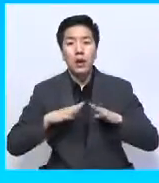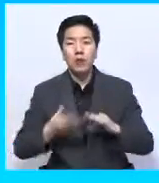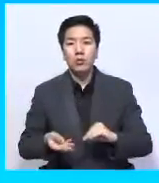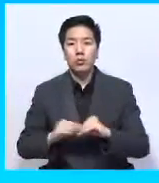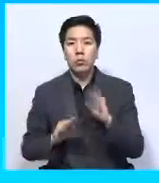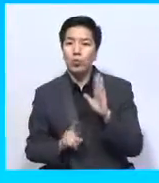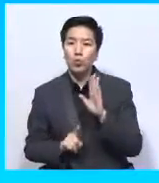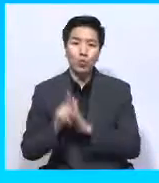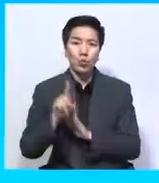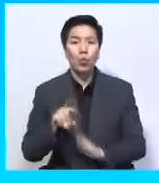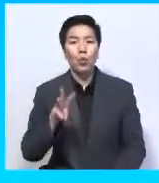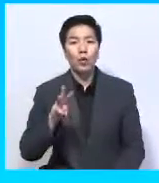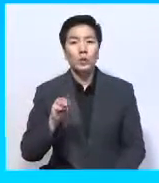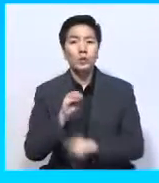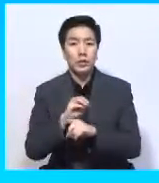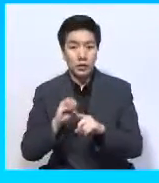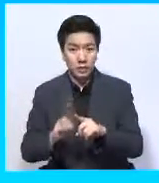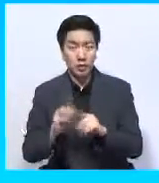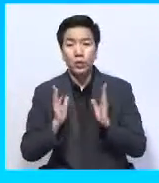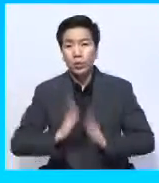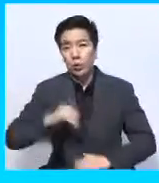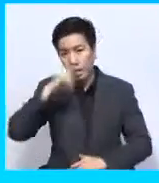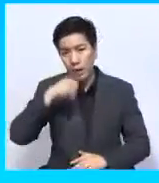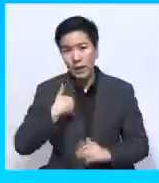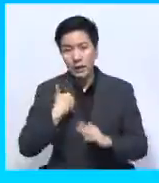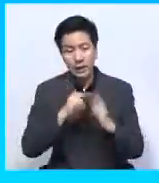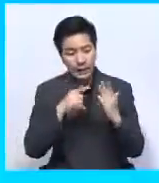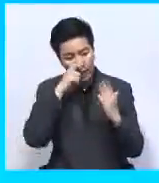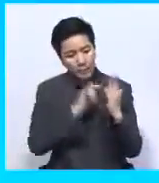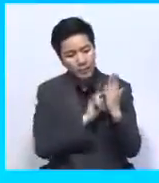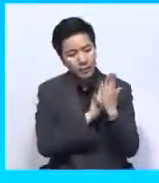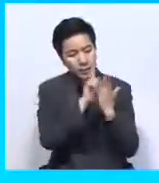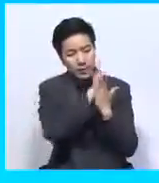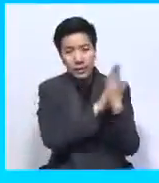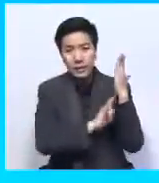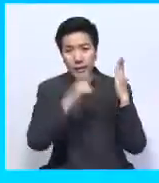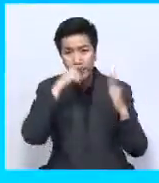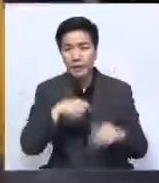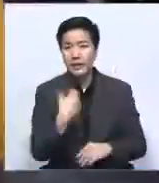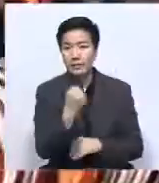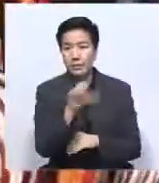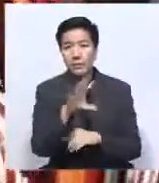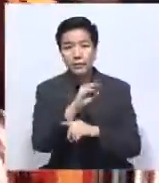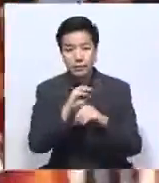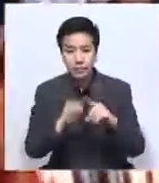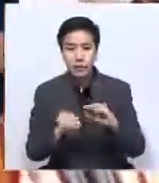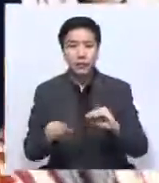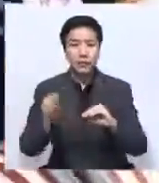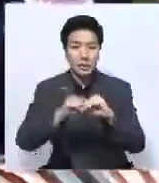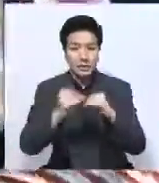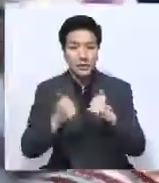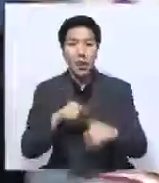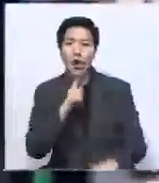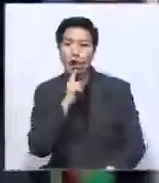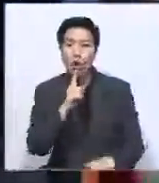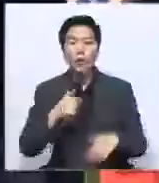องนั้นสูงขึ้นร้อยละ60ที่สำคัญพบว่าคนไทยท่องเที่ยวในประเทศเพิ่มขึ้นถึงร้อยละ15ค่ะขณะที่เรื่องร้องเรียนนั้นก็ล